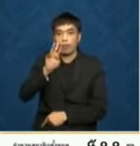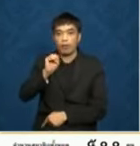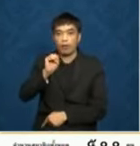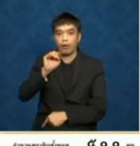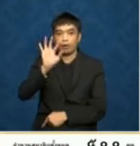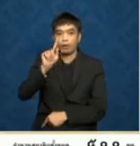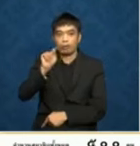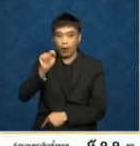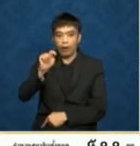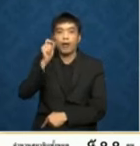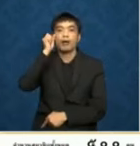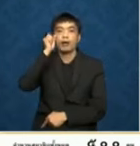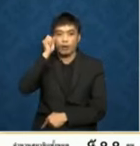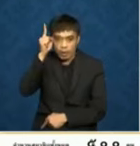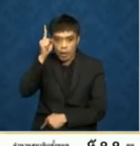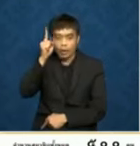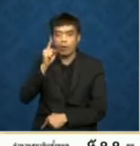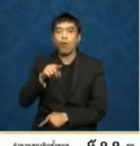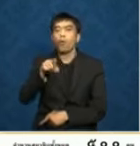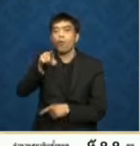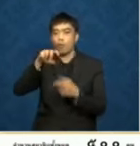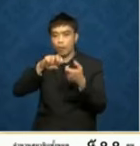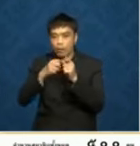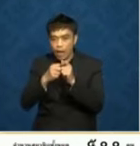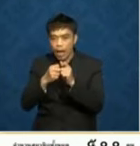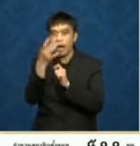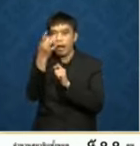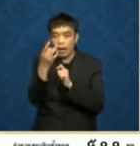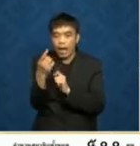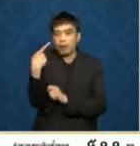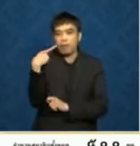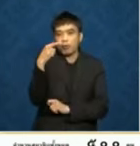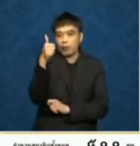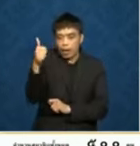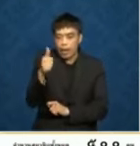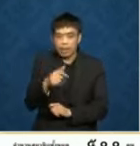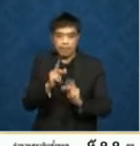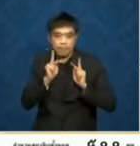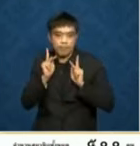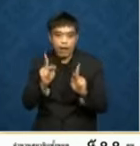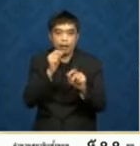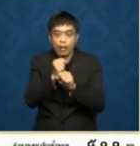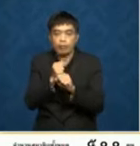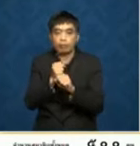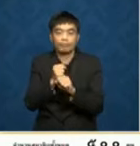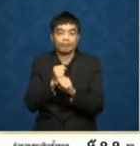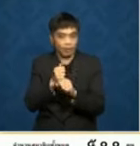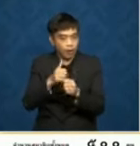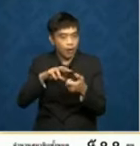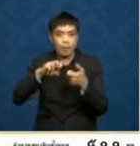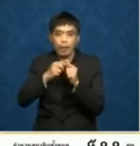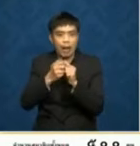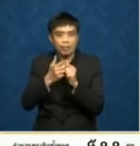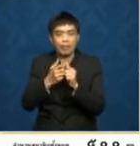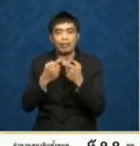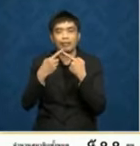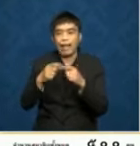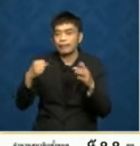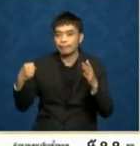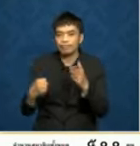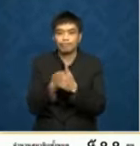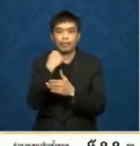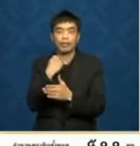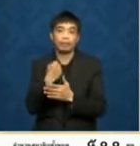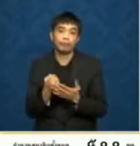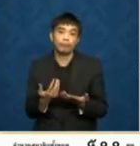ๆและเด็ขาดกลาตัสนใจยัไงเรากทำได้แต่เสียดายที่คงทำได้แค่ท่าเร